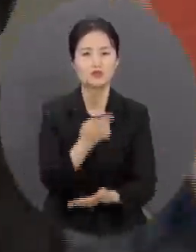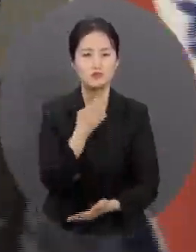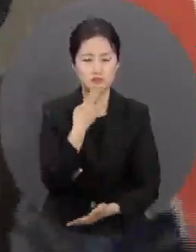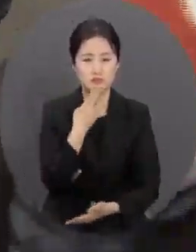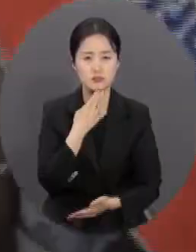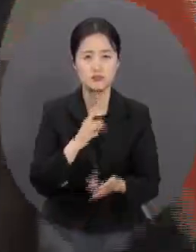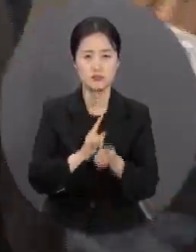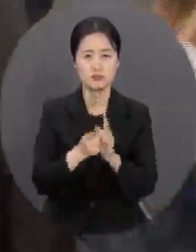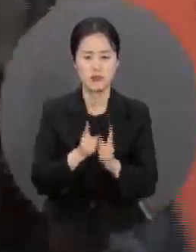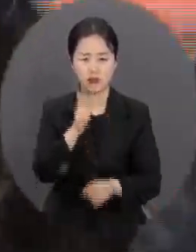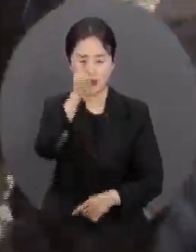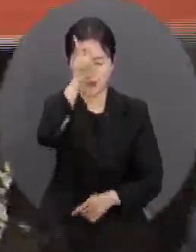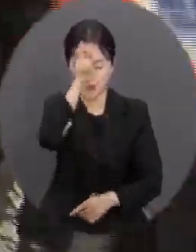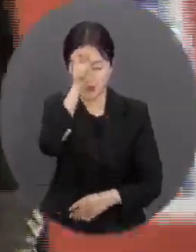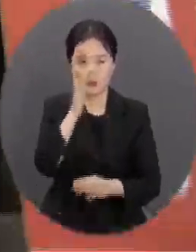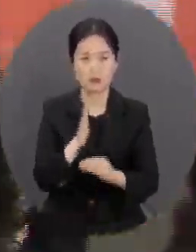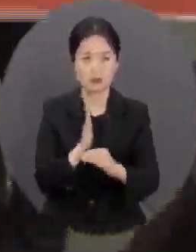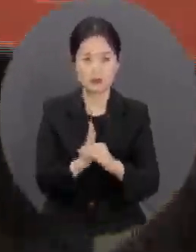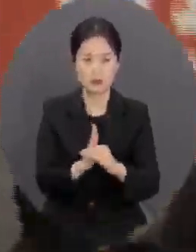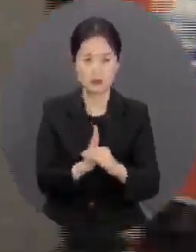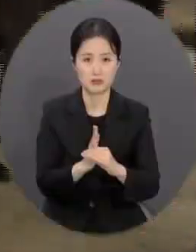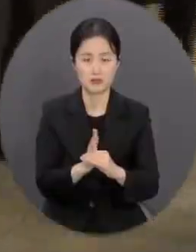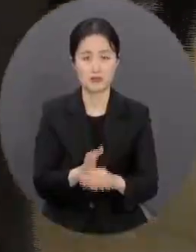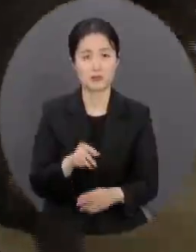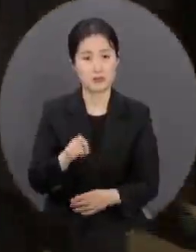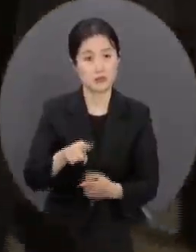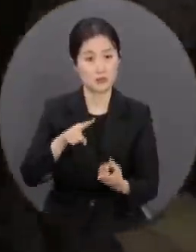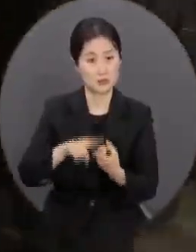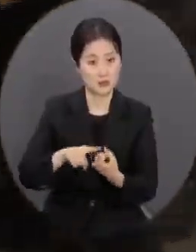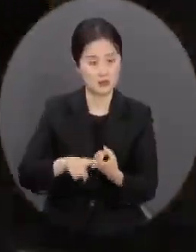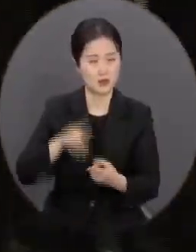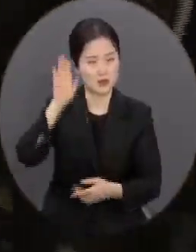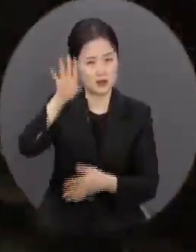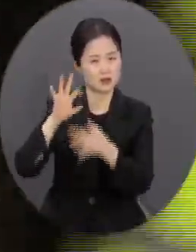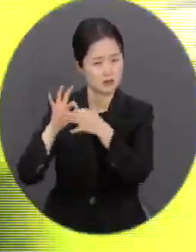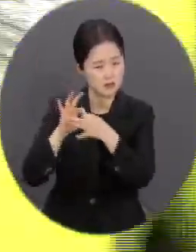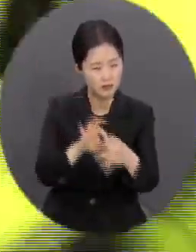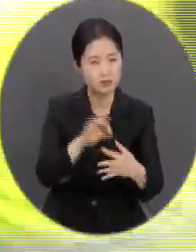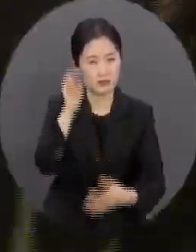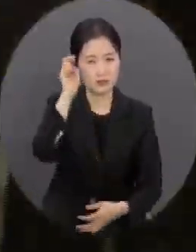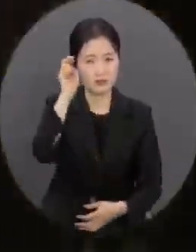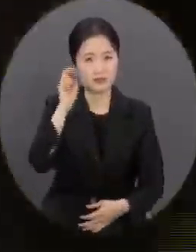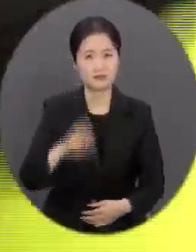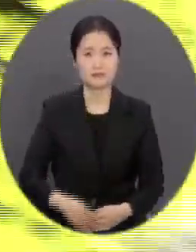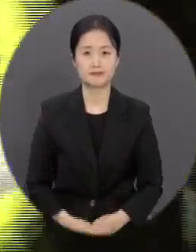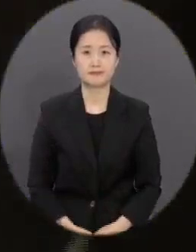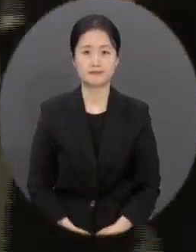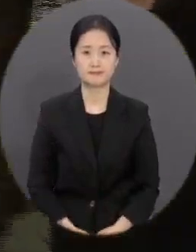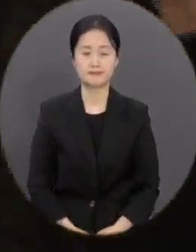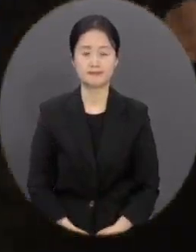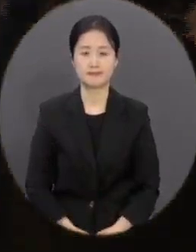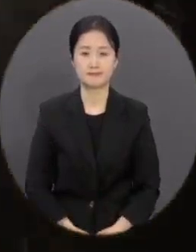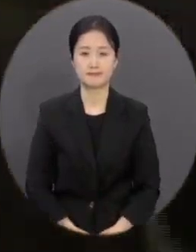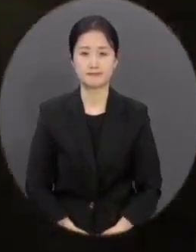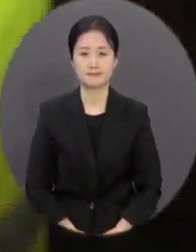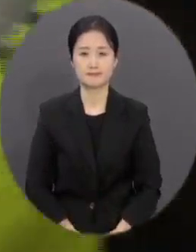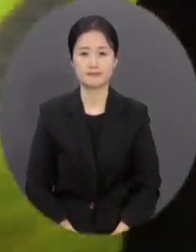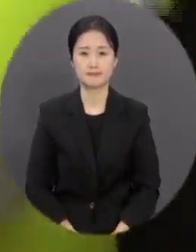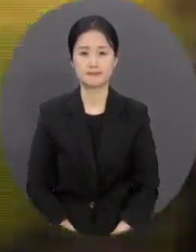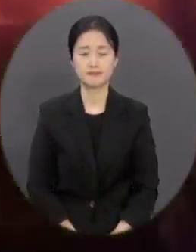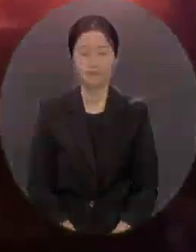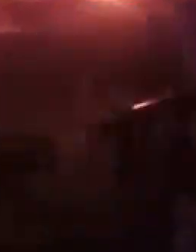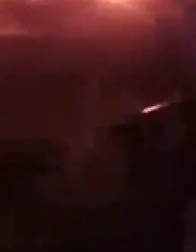수 없다는 5.18단체와 시민단체의 출구 없는 반목이 계속될 것으로 보입니다. MBC 뉴스 임지은입니다.